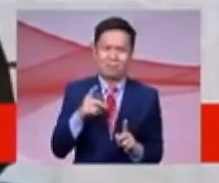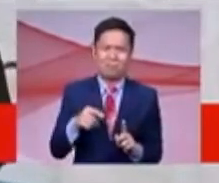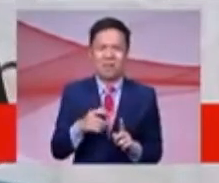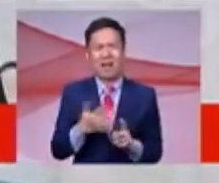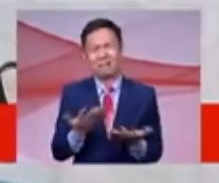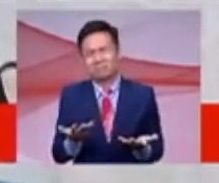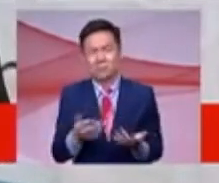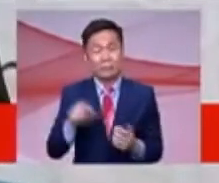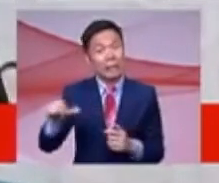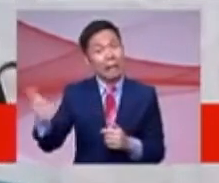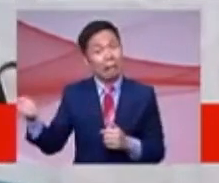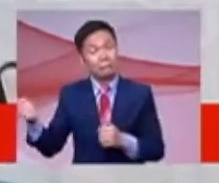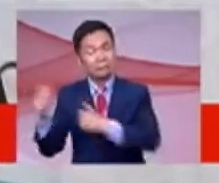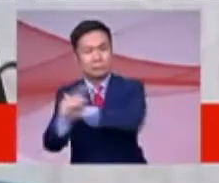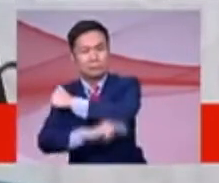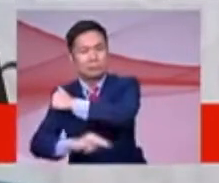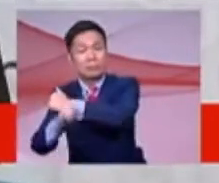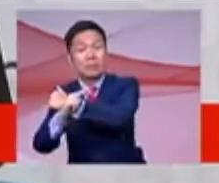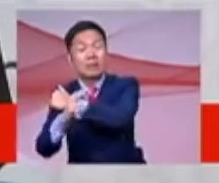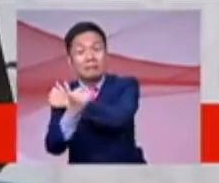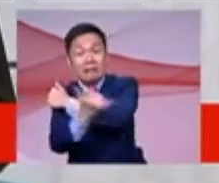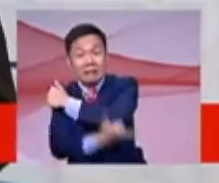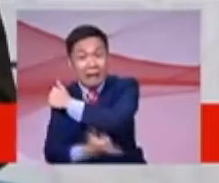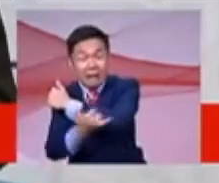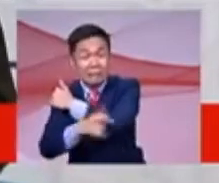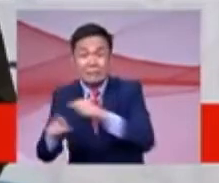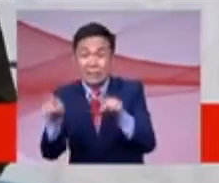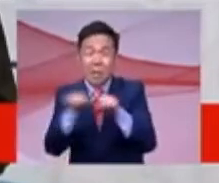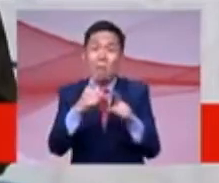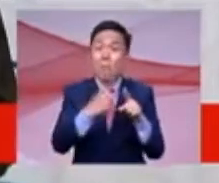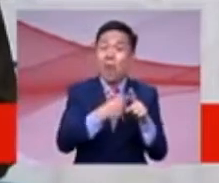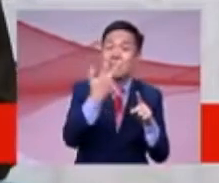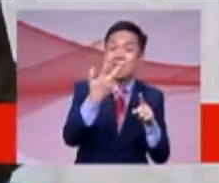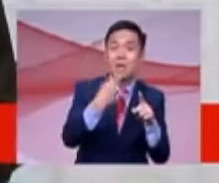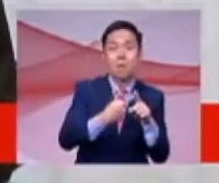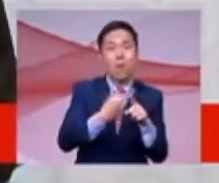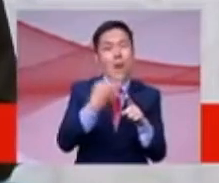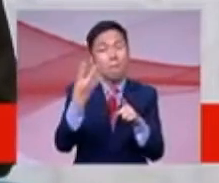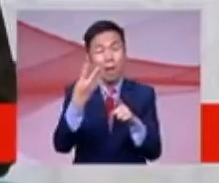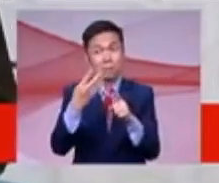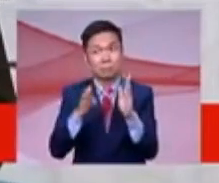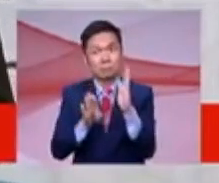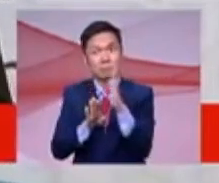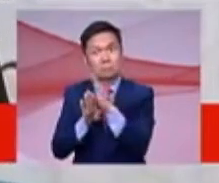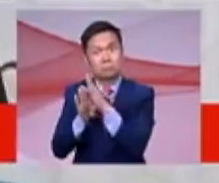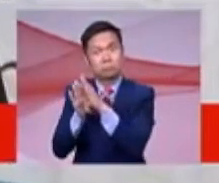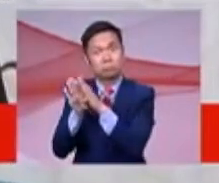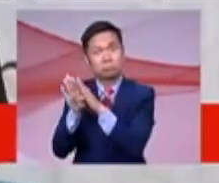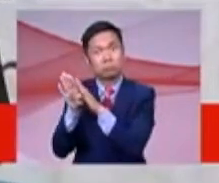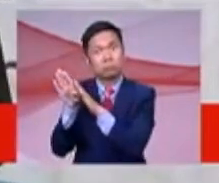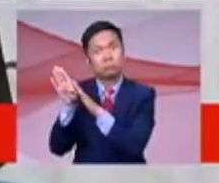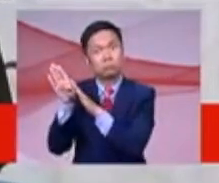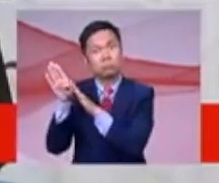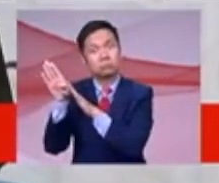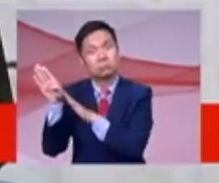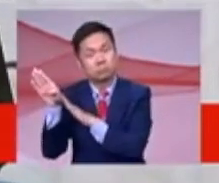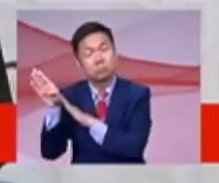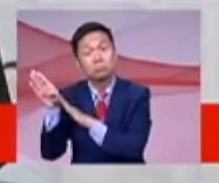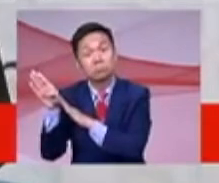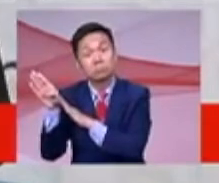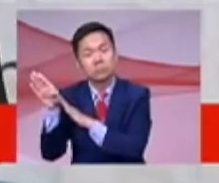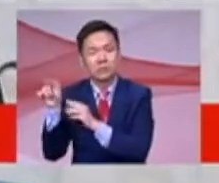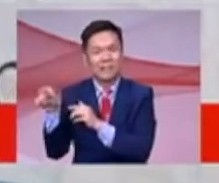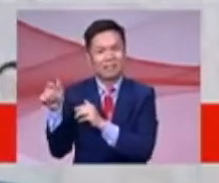negara-negara lain, kebanyakan kes meningkat pada bulan 3 dan bulan 4. Dan ada antaranya